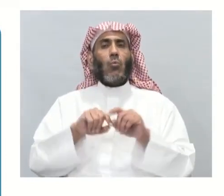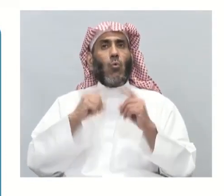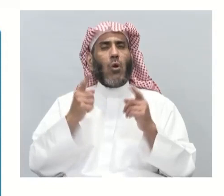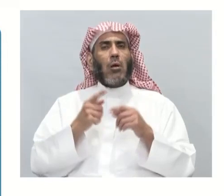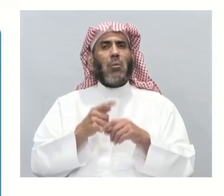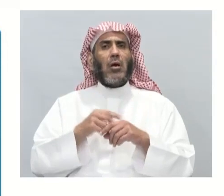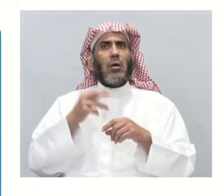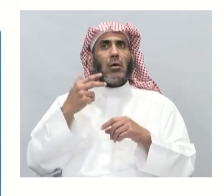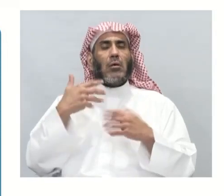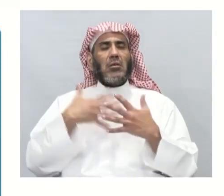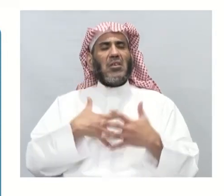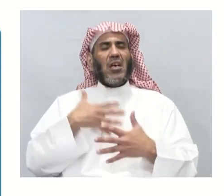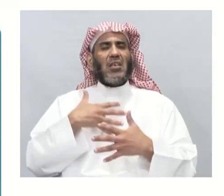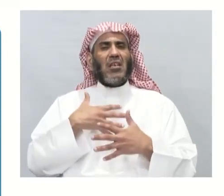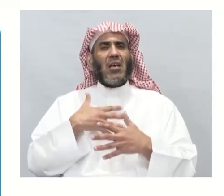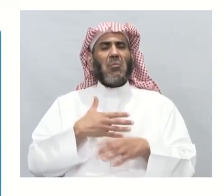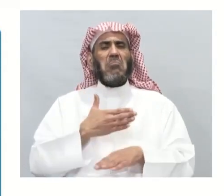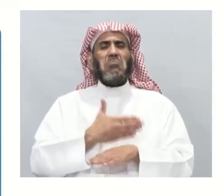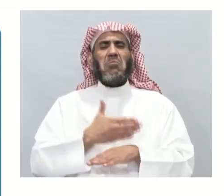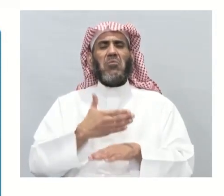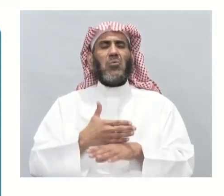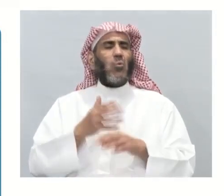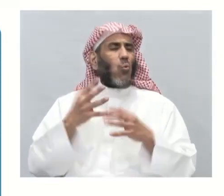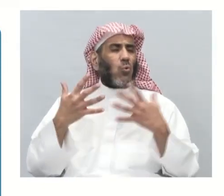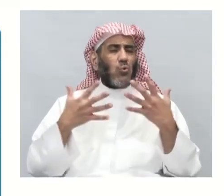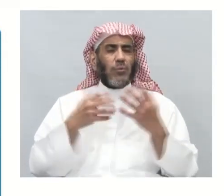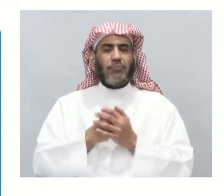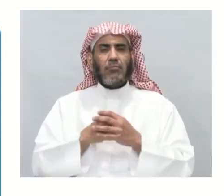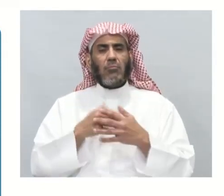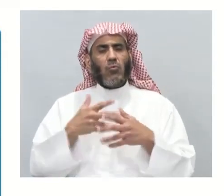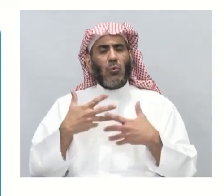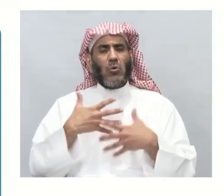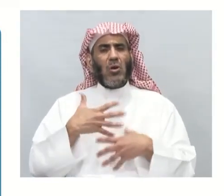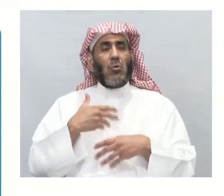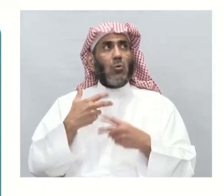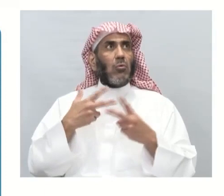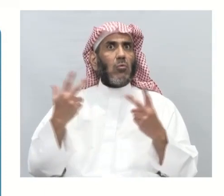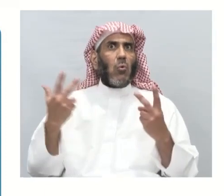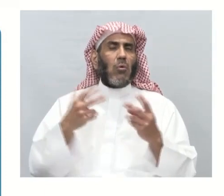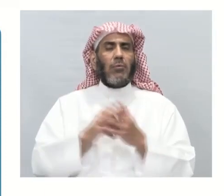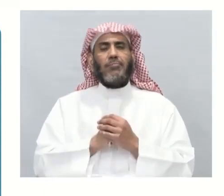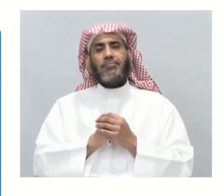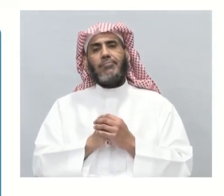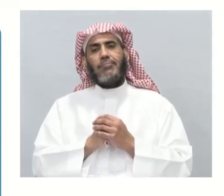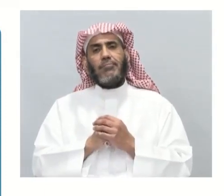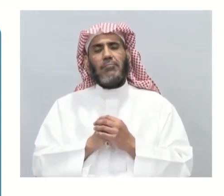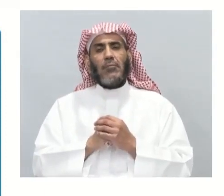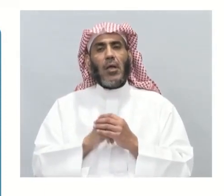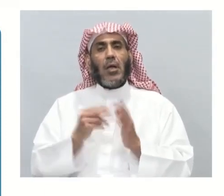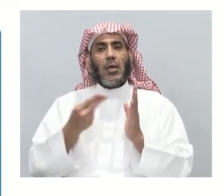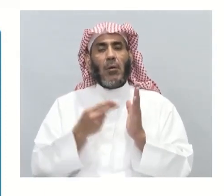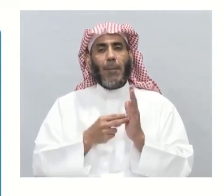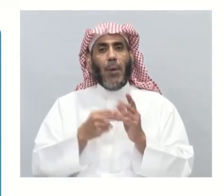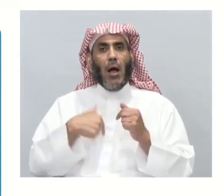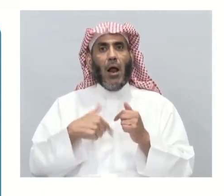شعرت بالشرود والفتور انا يقض ومنتبه كلما شعرت بالشرود والفتور ولاحظ هنا كتبها لك